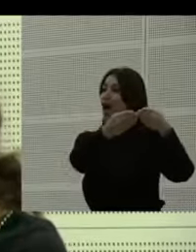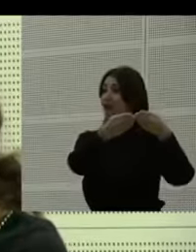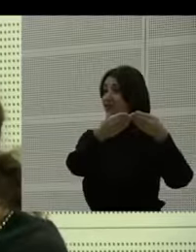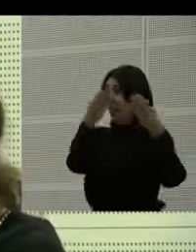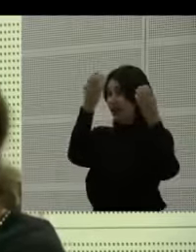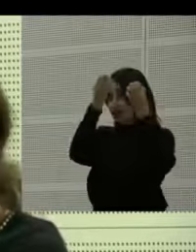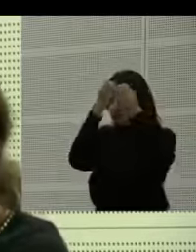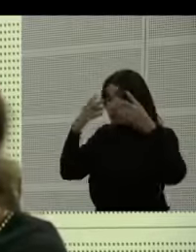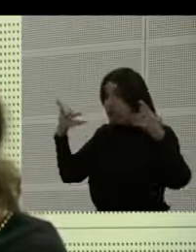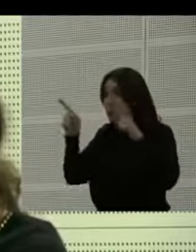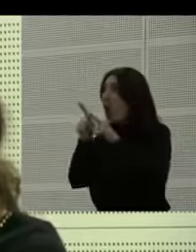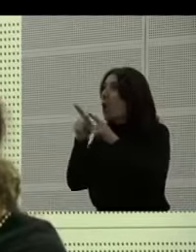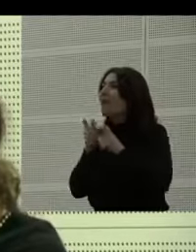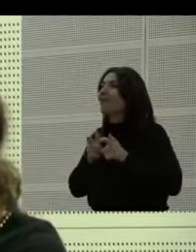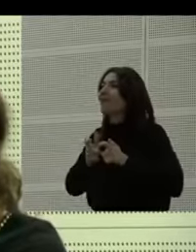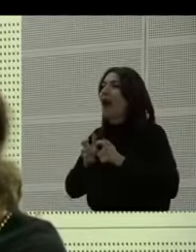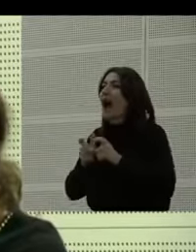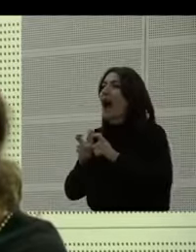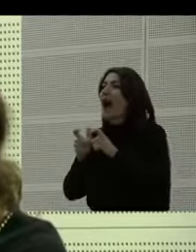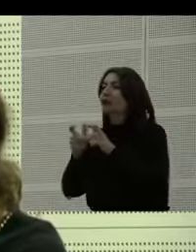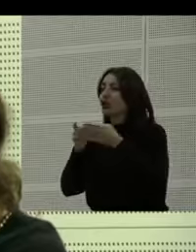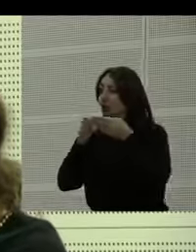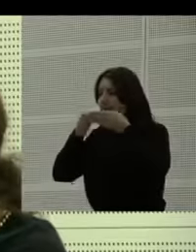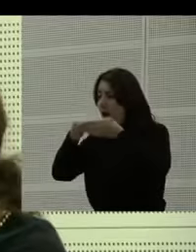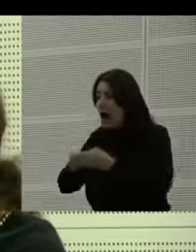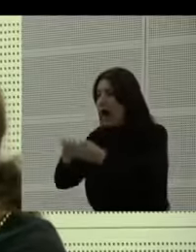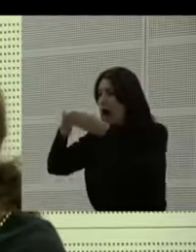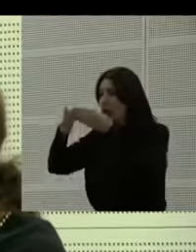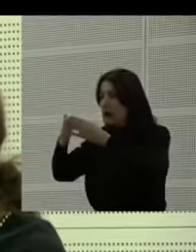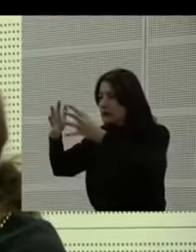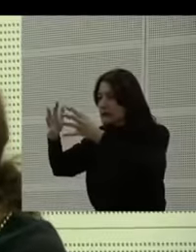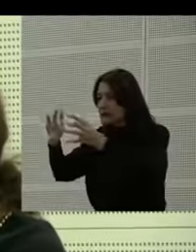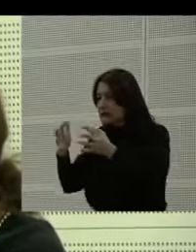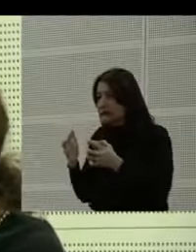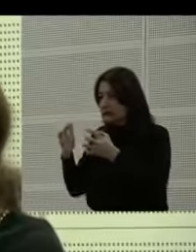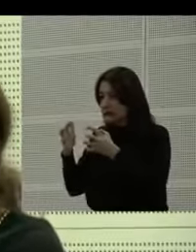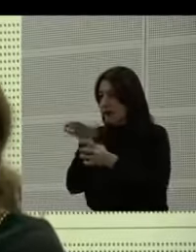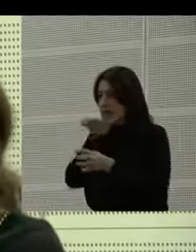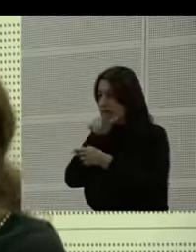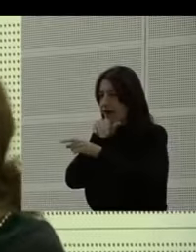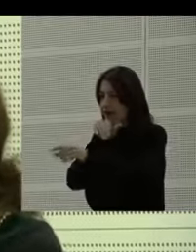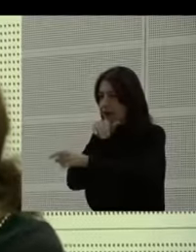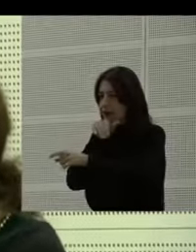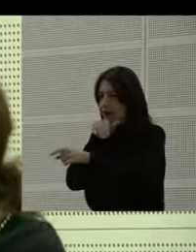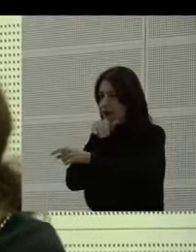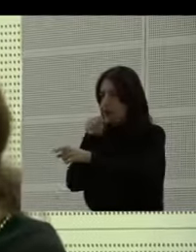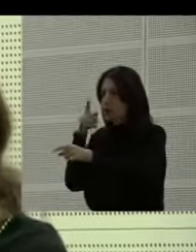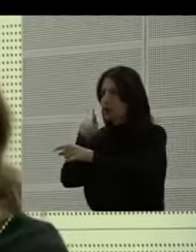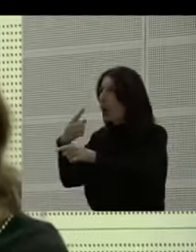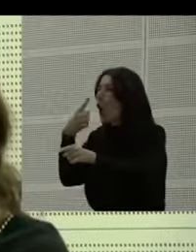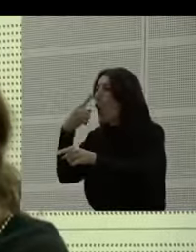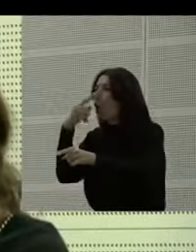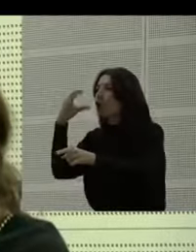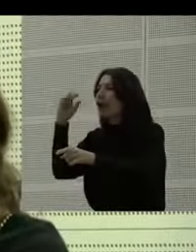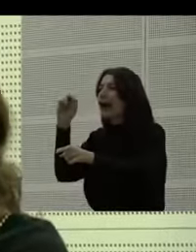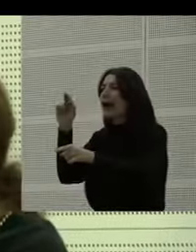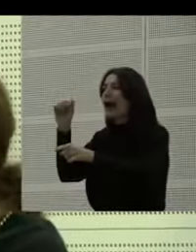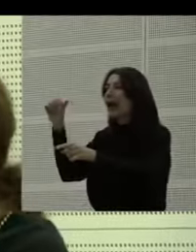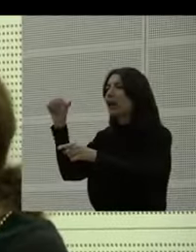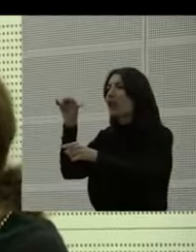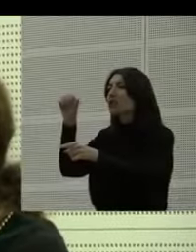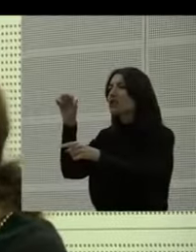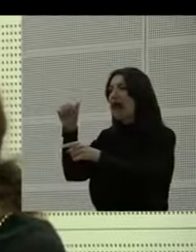di fare un viaggio su una barca arrugginita, bagnata dal cherosene, in